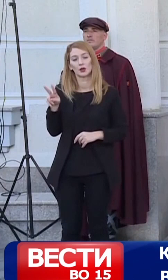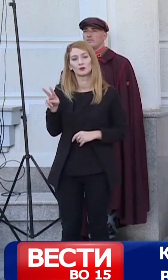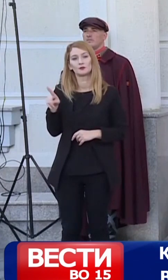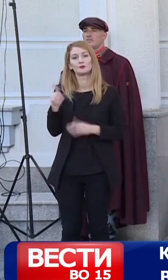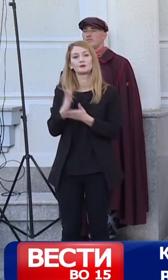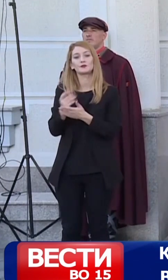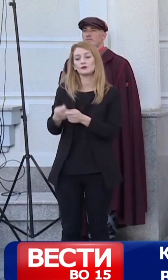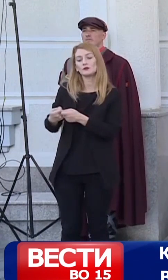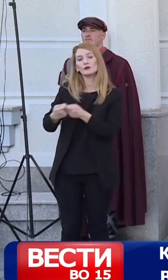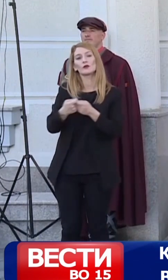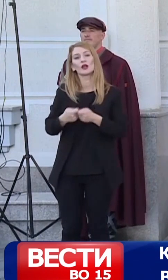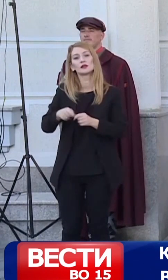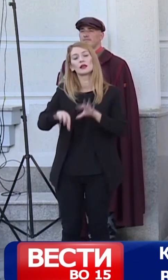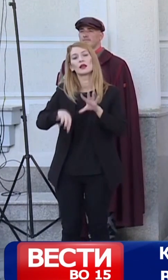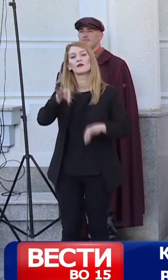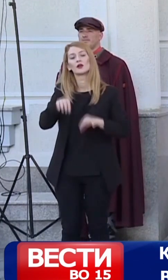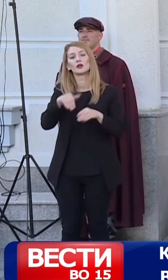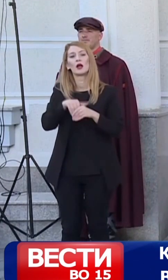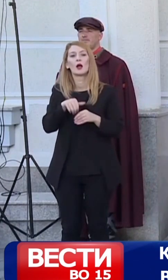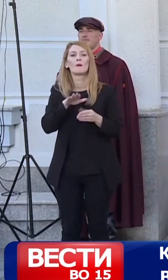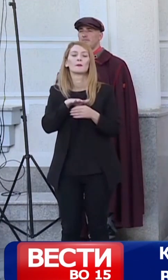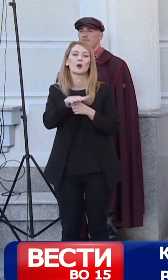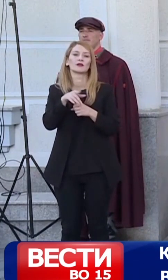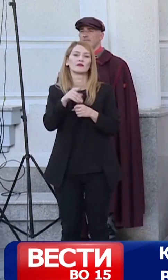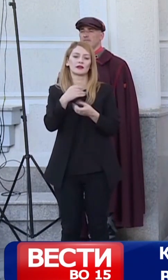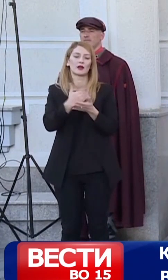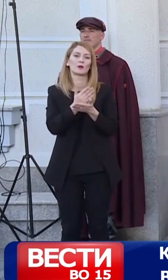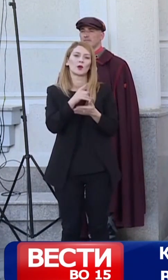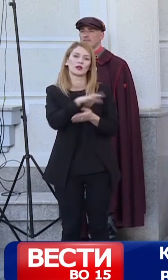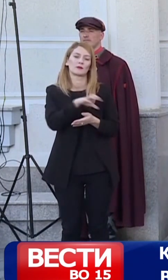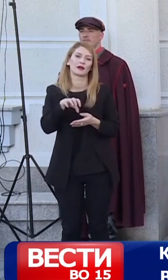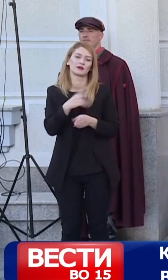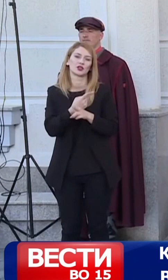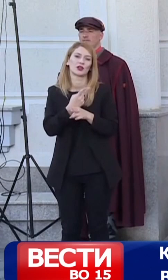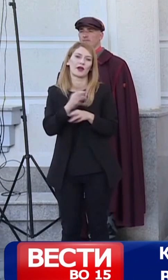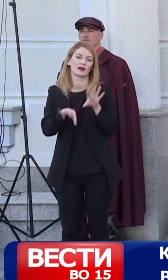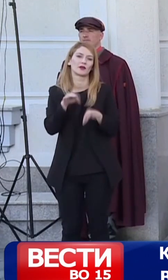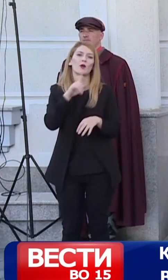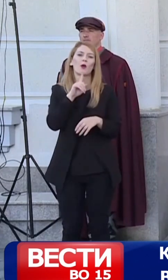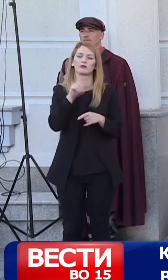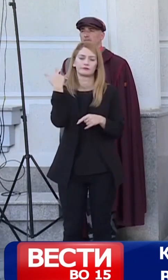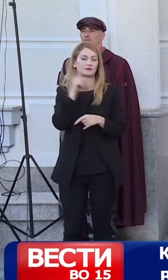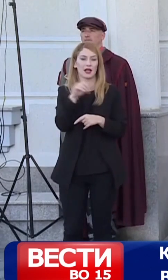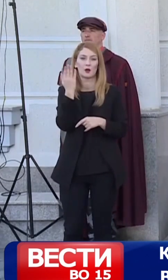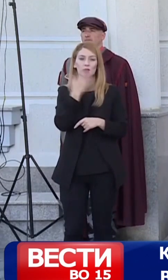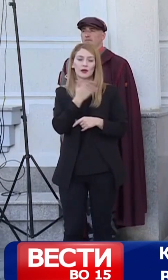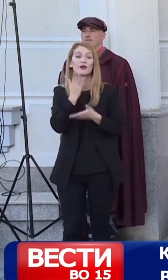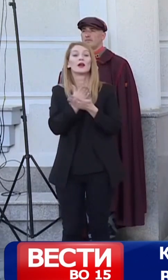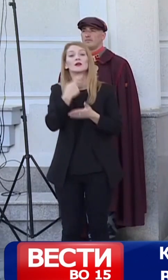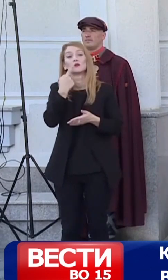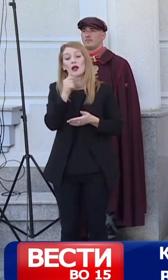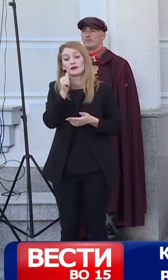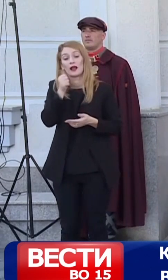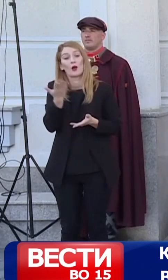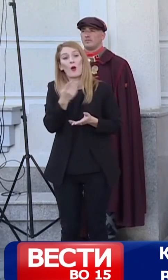организираше референдум против територијалната поделба во државата и за време на тој референдум кој беше неуспешен, зборуваше дека дента кога